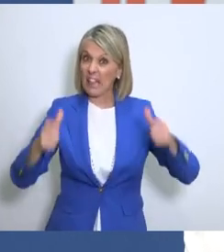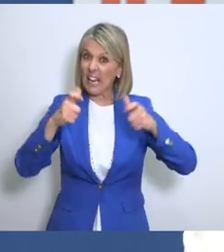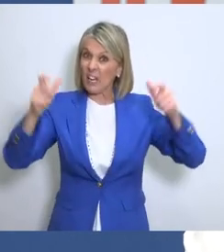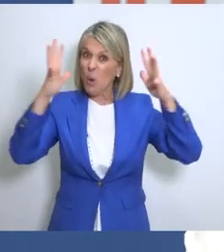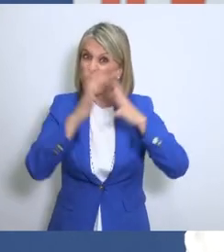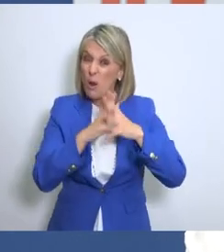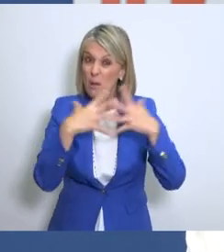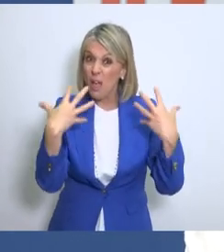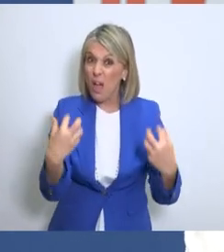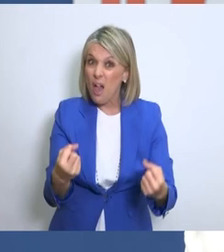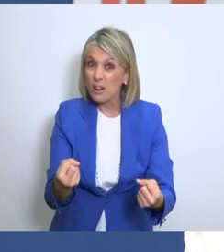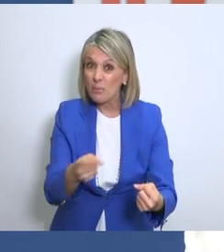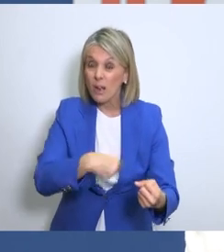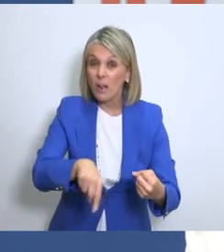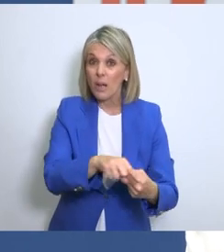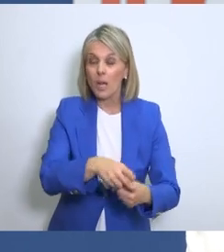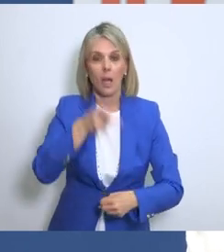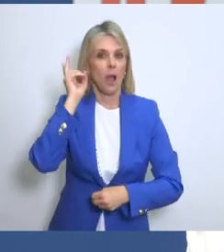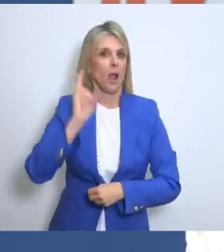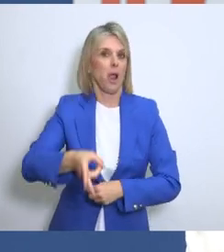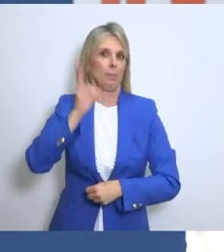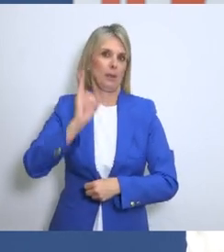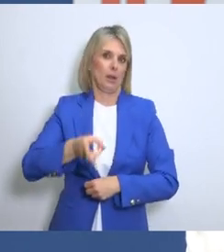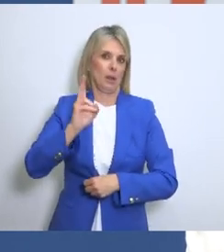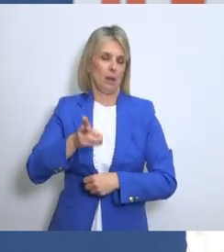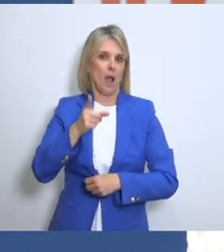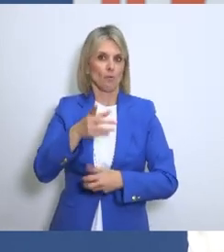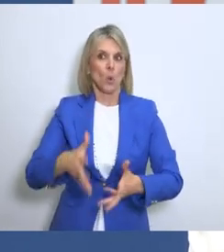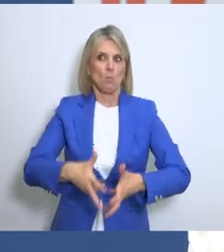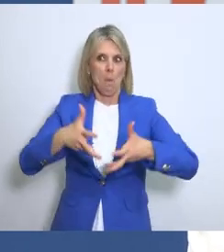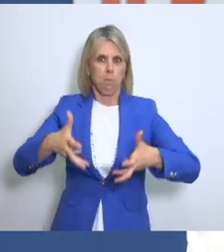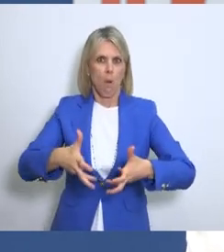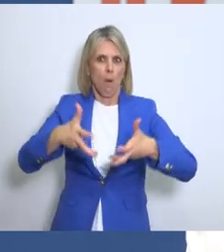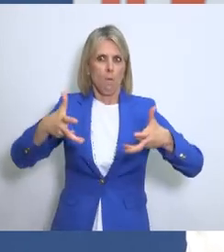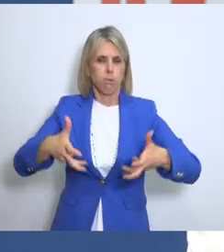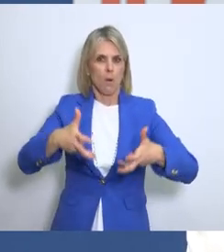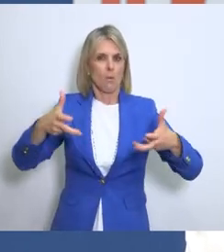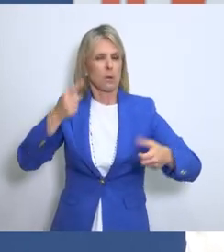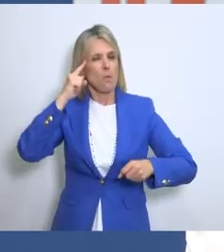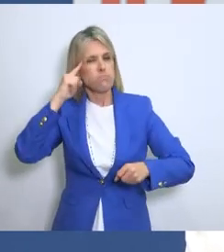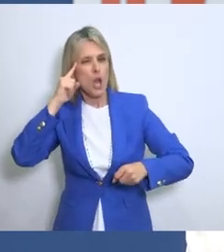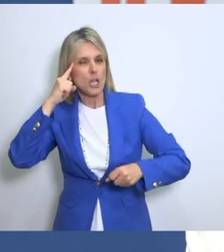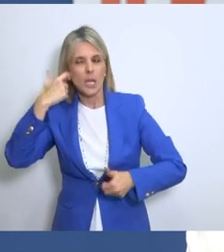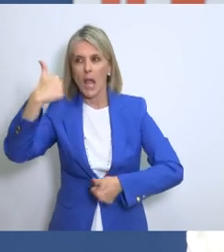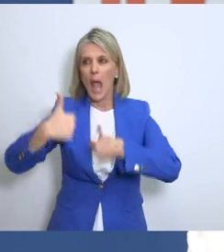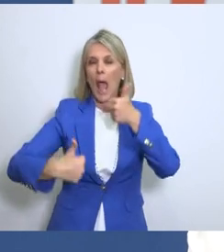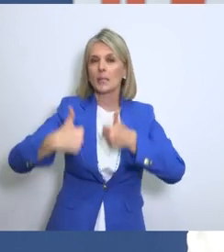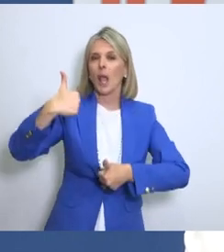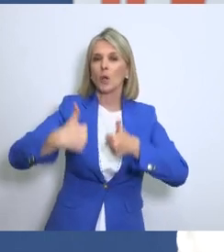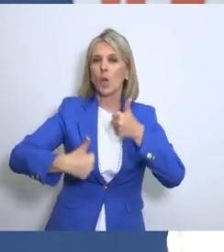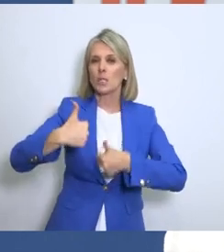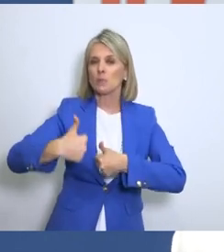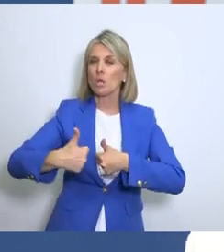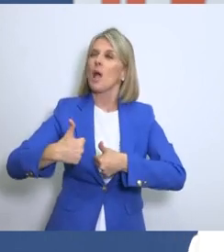επικίνδυνη. Εκτός όλων των άλλων, θεριεύει και θρεύει τους τυχοδιοκτικούς ανταγωνισμούς μεταξύ Ελλάδας και